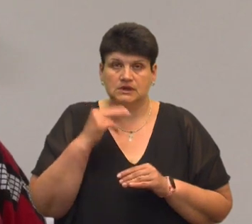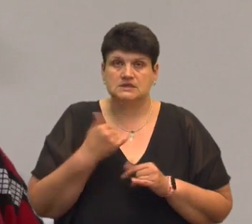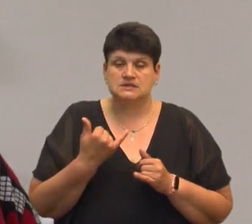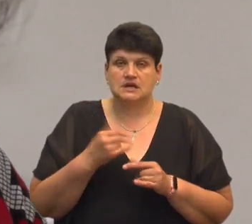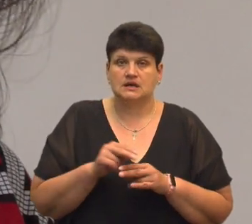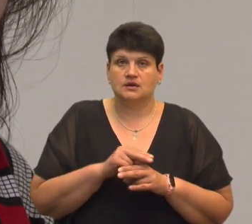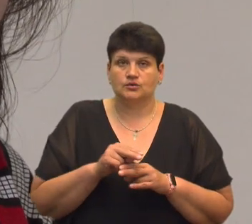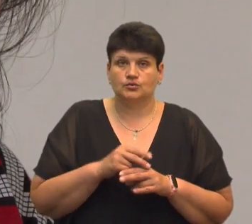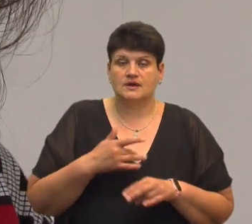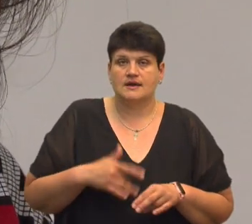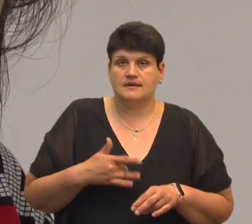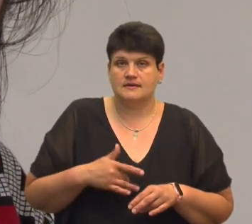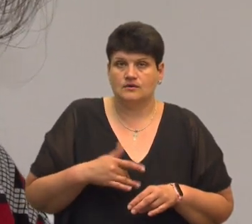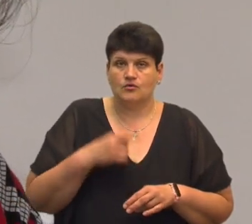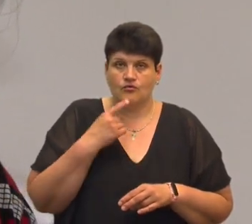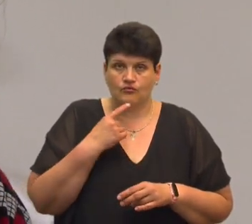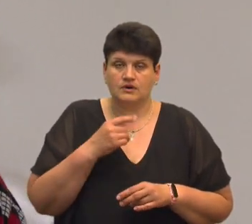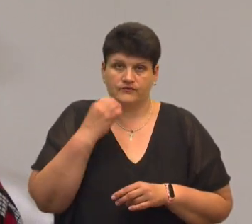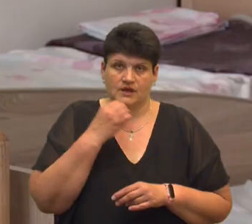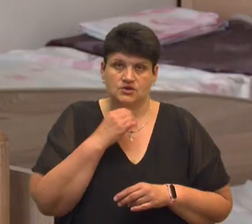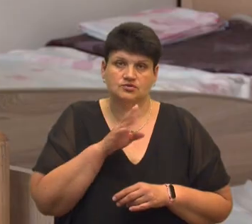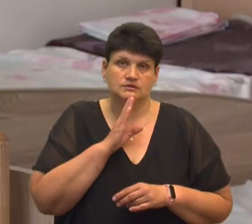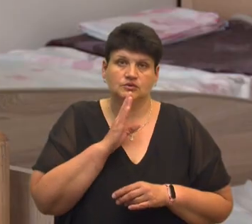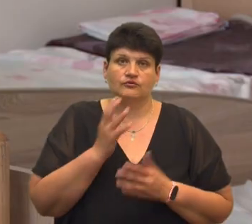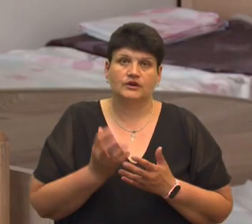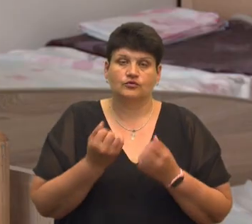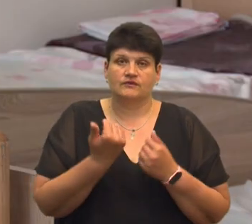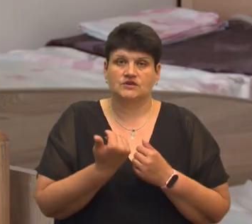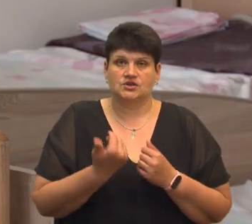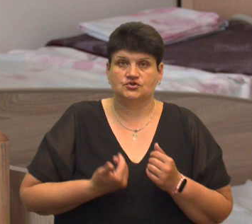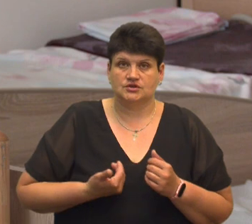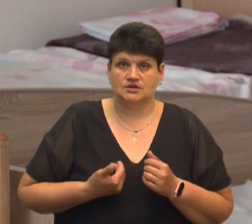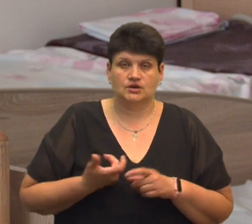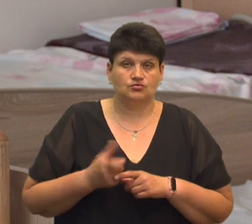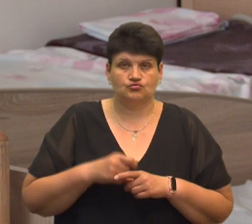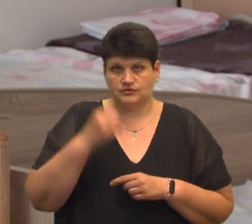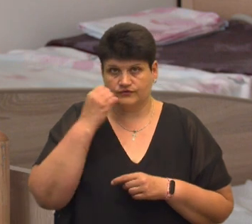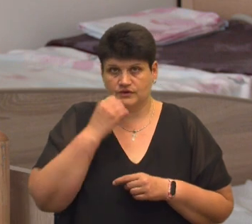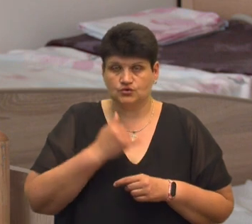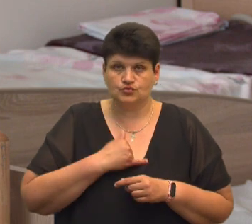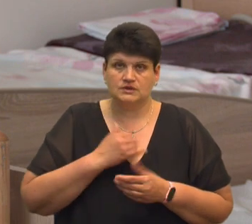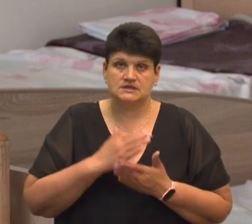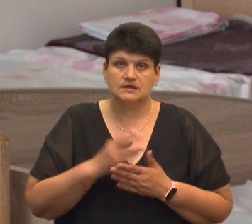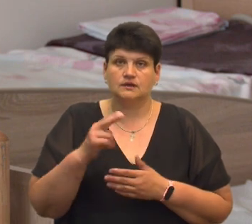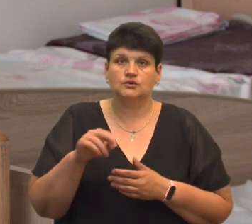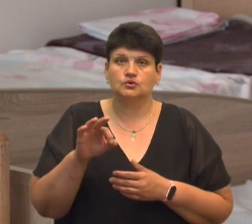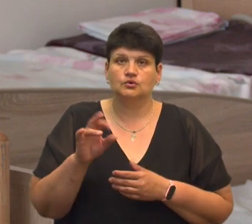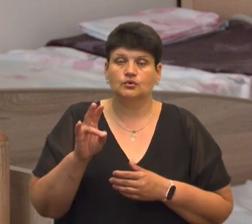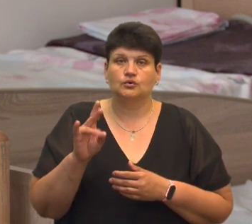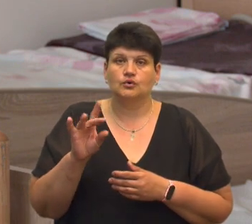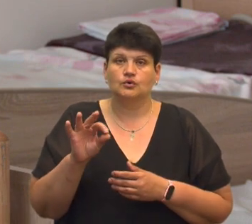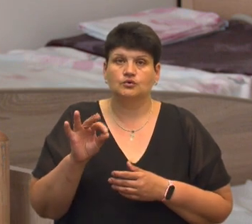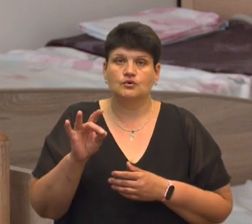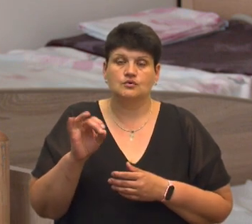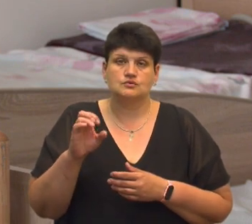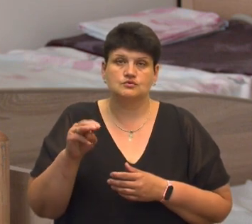виразку. Каже, вдячна донорці, яка врятувала її життя. Я дуже вдячна, що в нас є донорство, нашим донорам, за